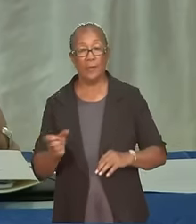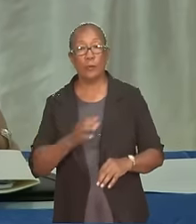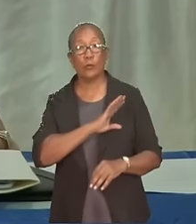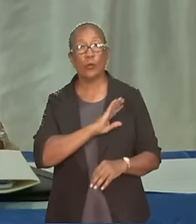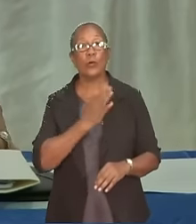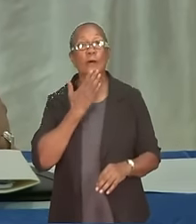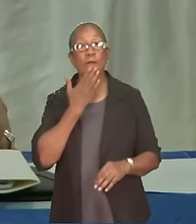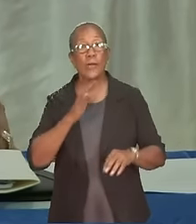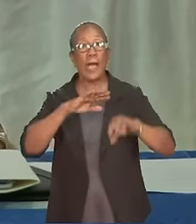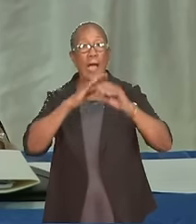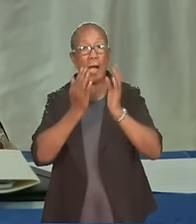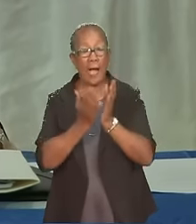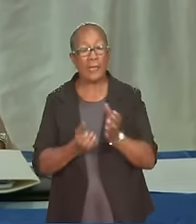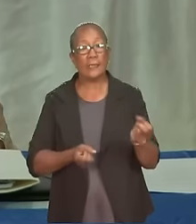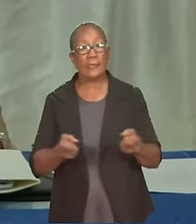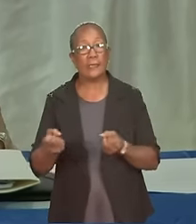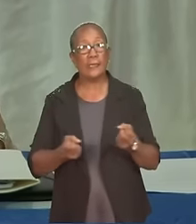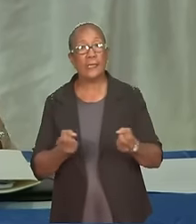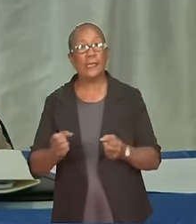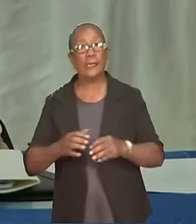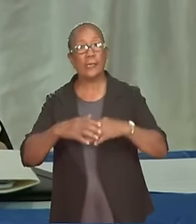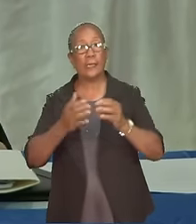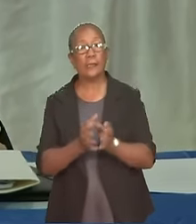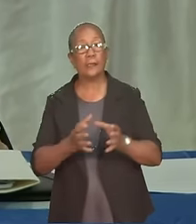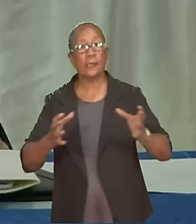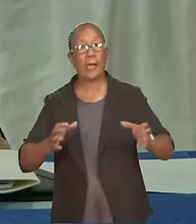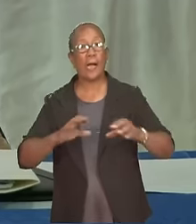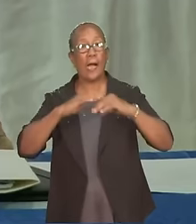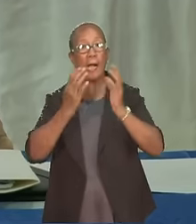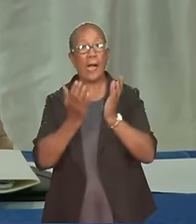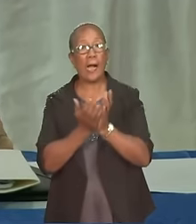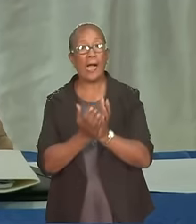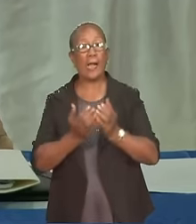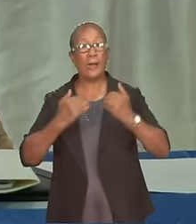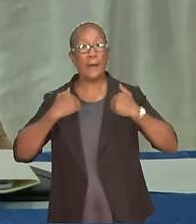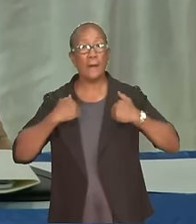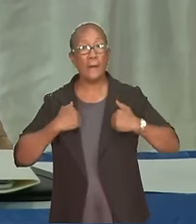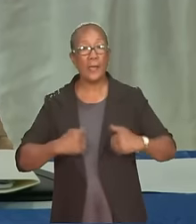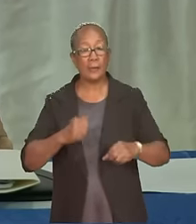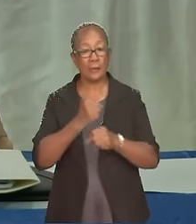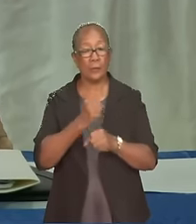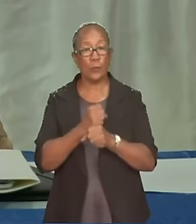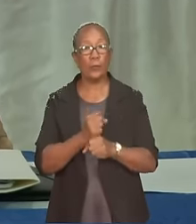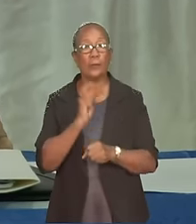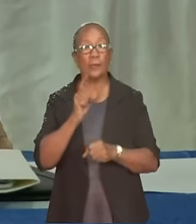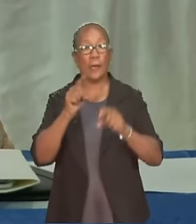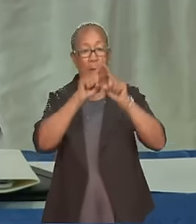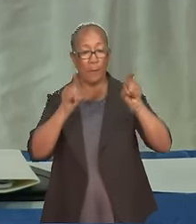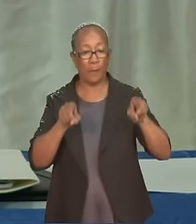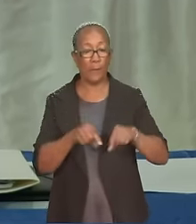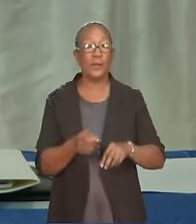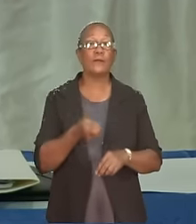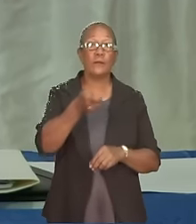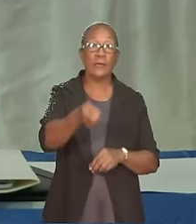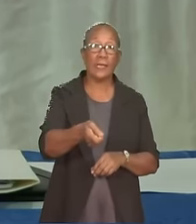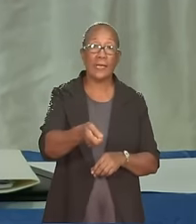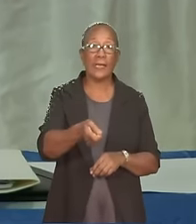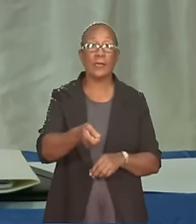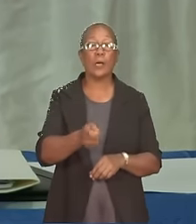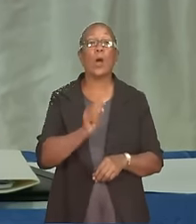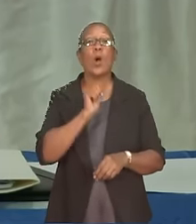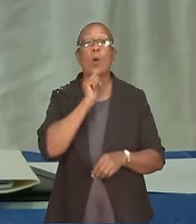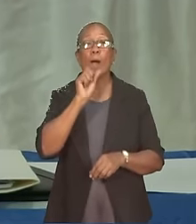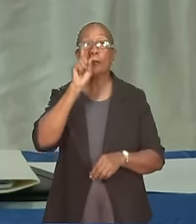Alle regeringsautoriteiten, alle publieke functionarissen moeten een brief krijgen. Dat ze allemaal hun belasting moeten